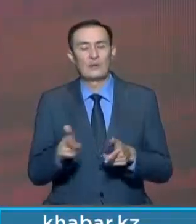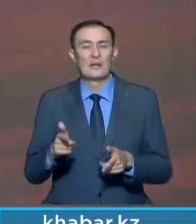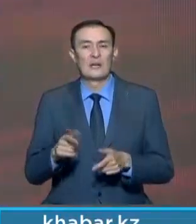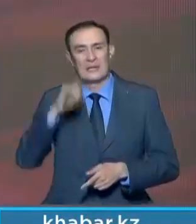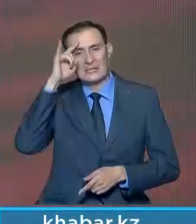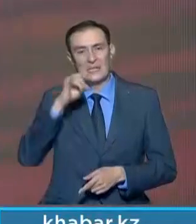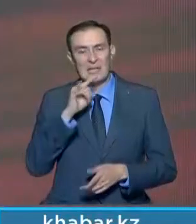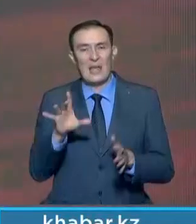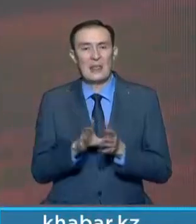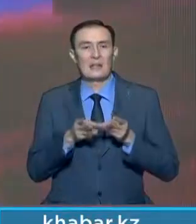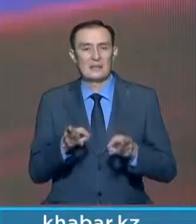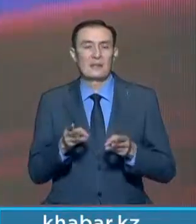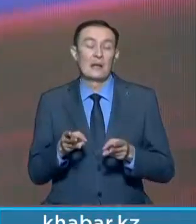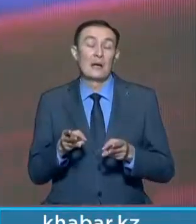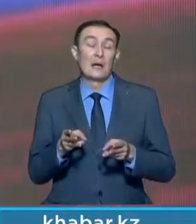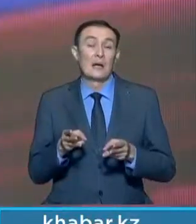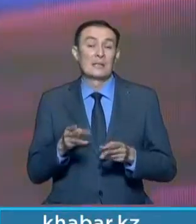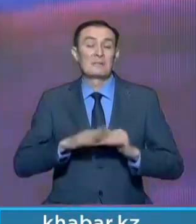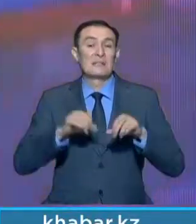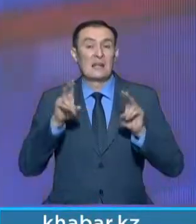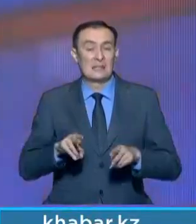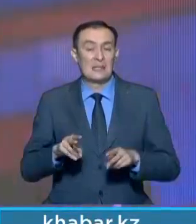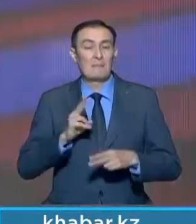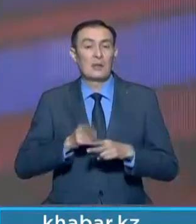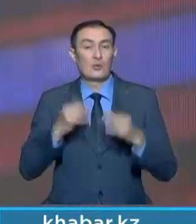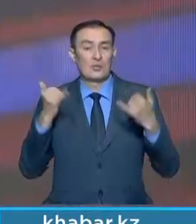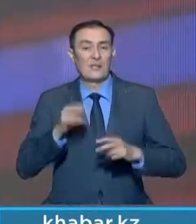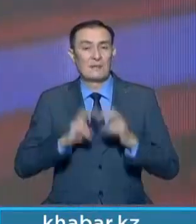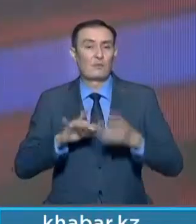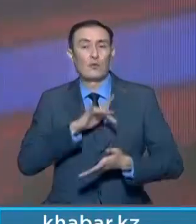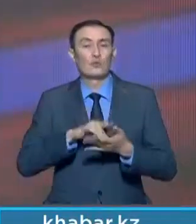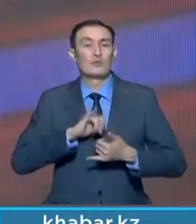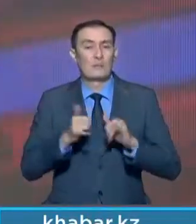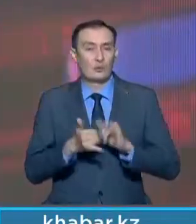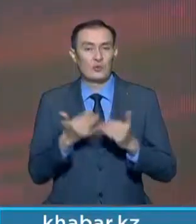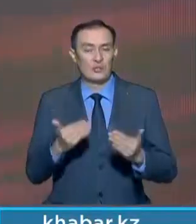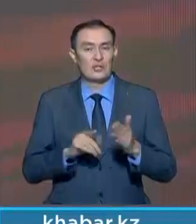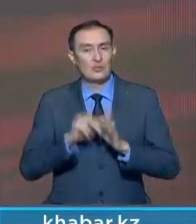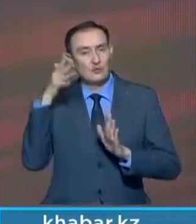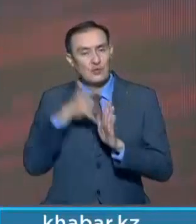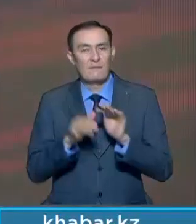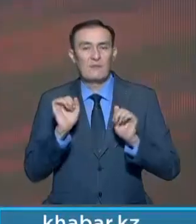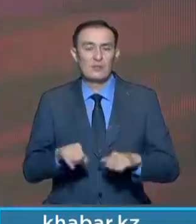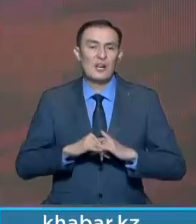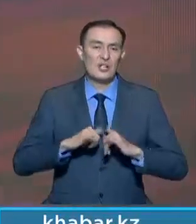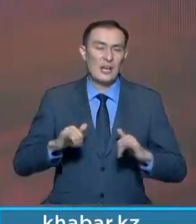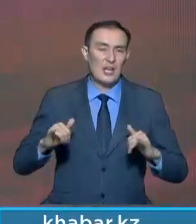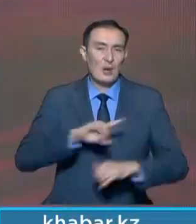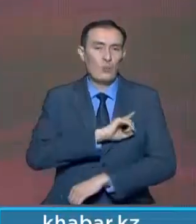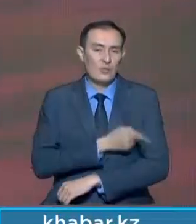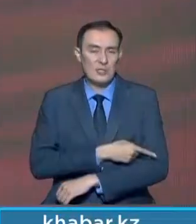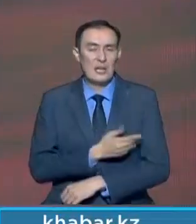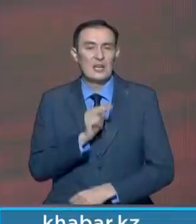загрузить казахстанскими энергоносителями. Специалисты металлургического завода в Усть-Каменогорске сейчас изучают варианты расширения